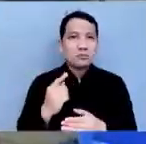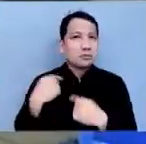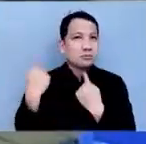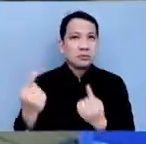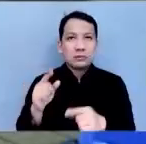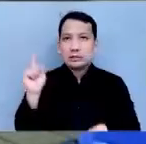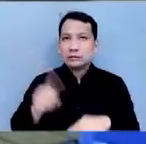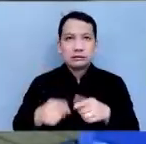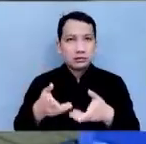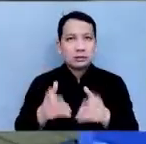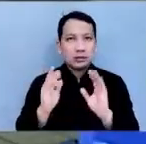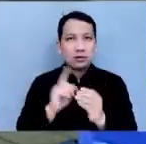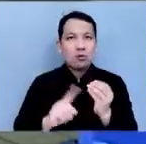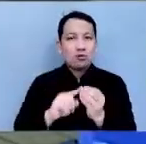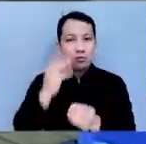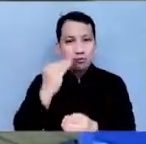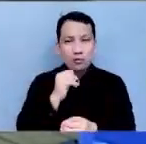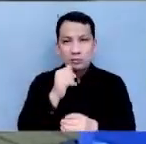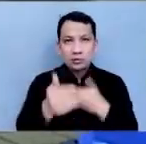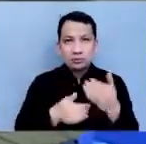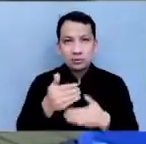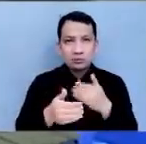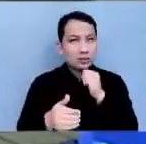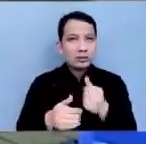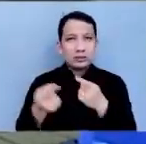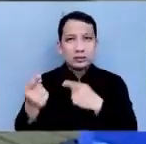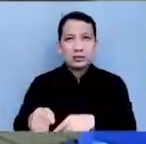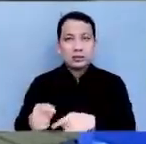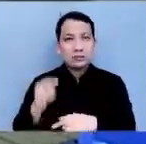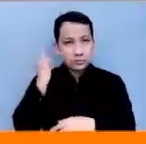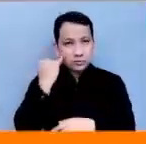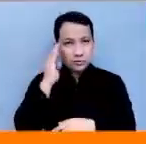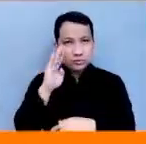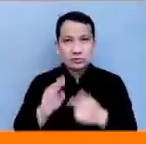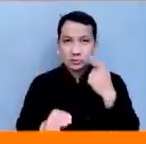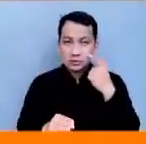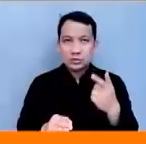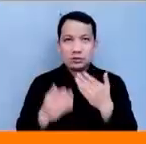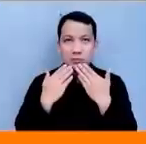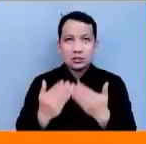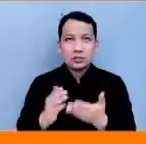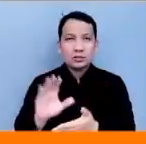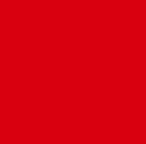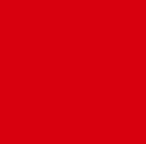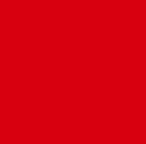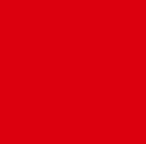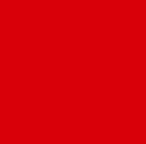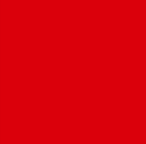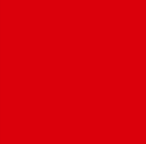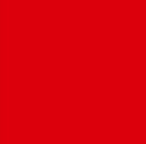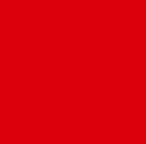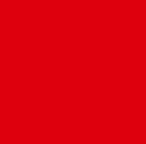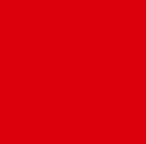sila napayagan dahil meron silang mga procedures na hindi natupad. Julius Gretchen. Maraming salamat, Gerard de la Peña.